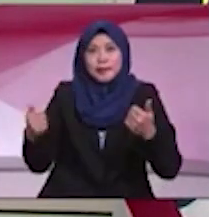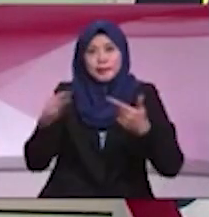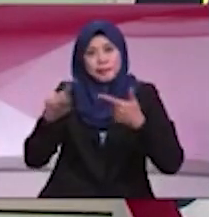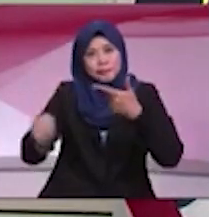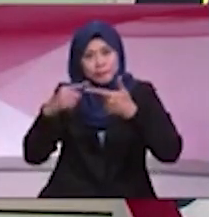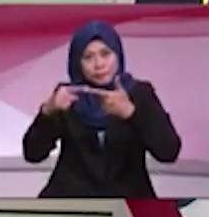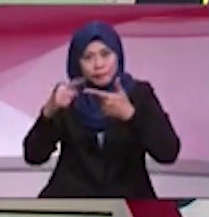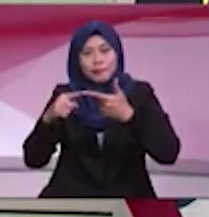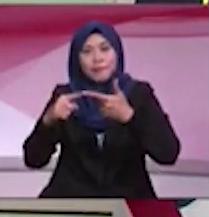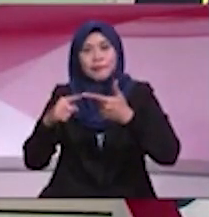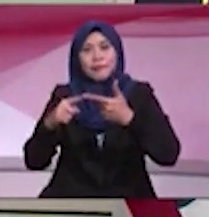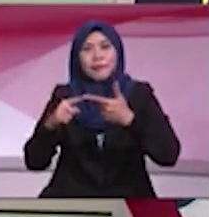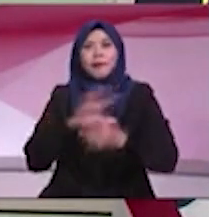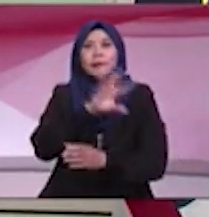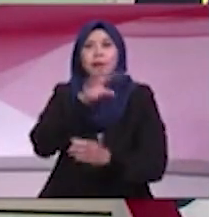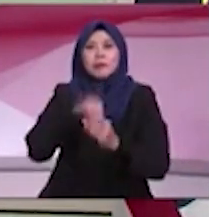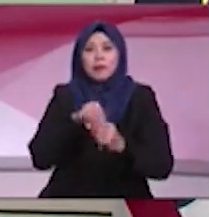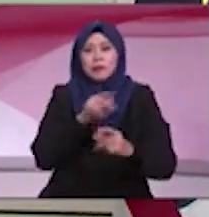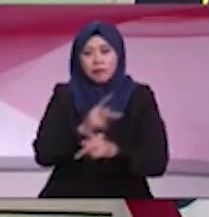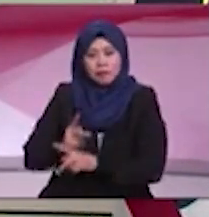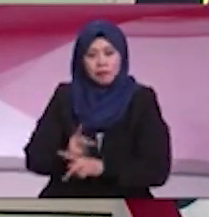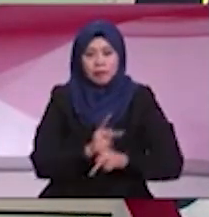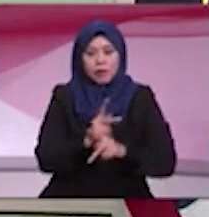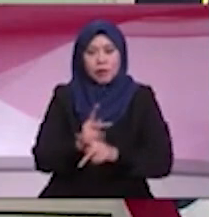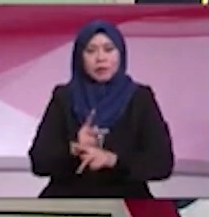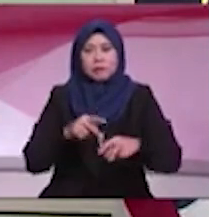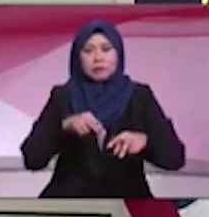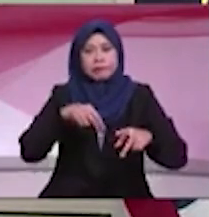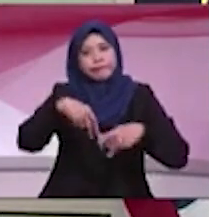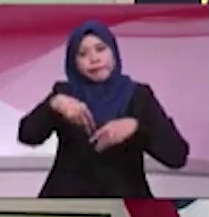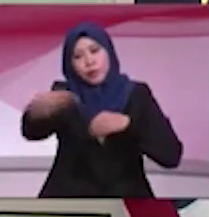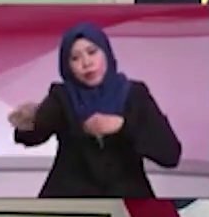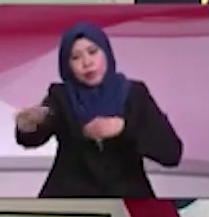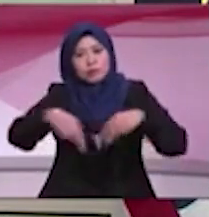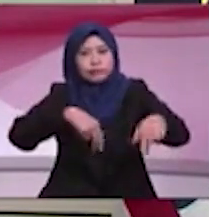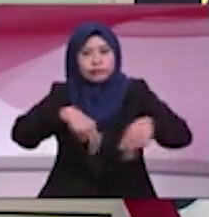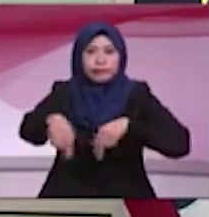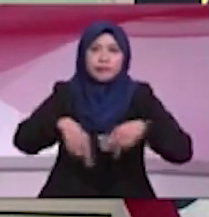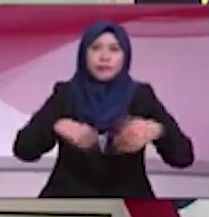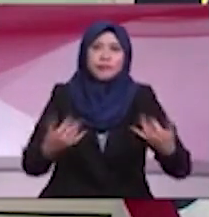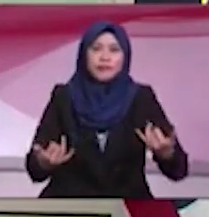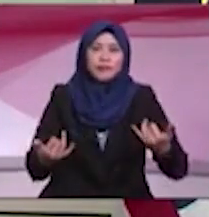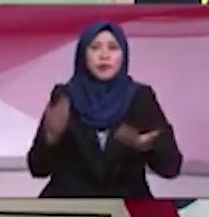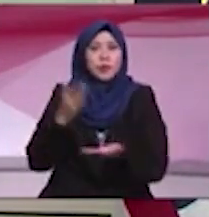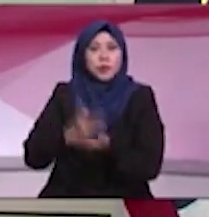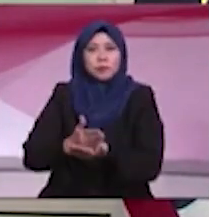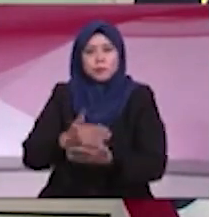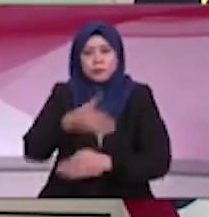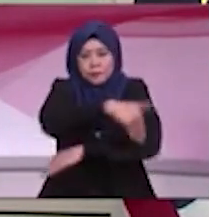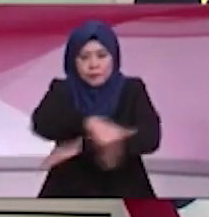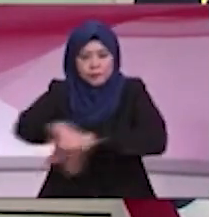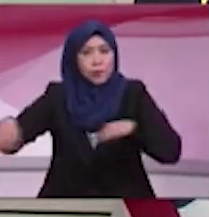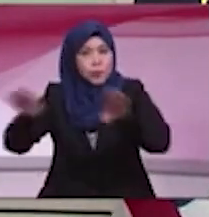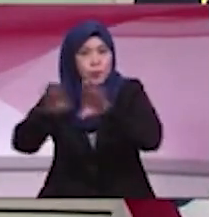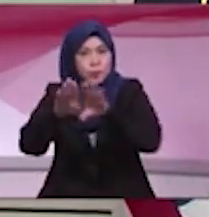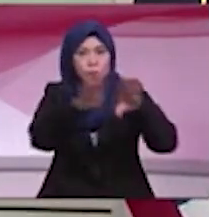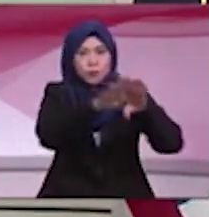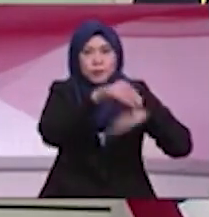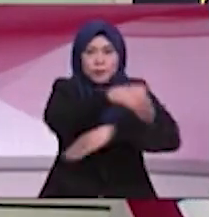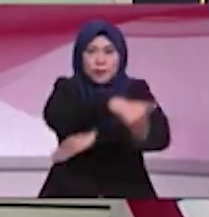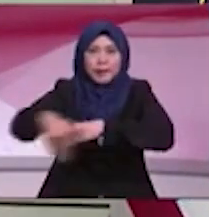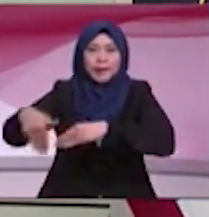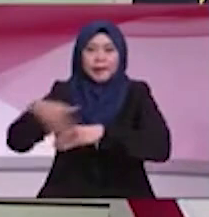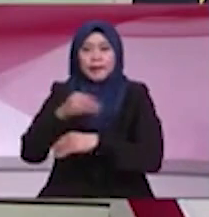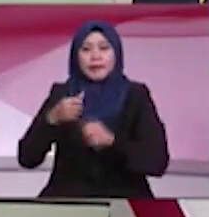ianya boleh bahkan kawalan pergerakan penutupan sempadan serta pemotongan shop yang